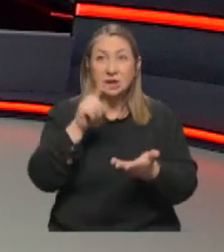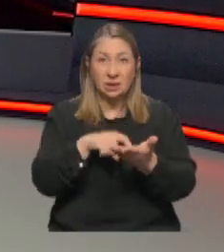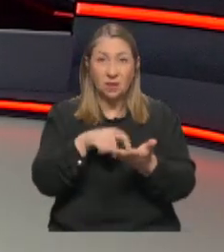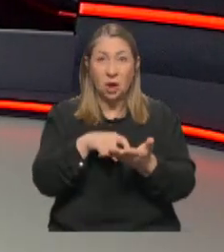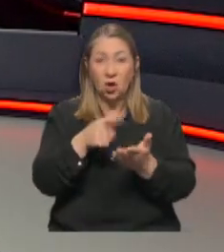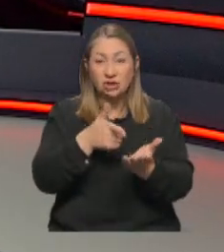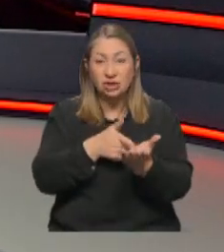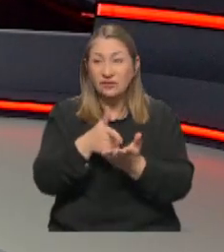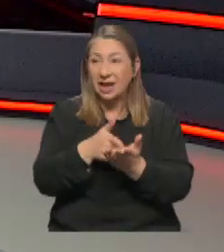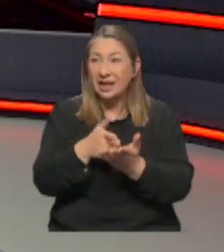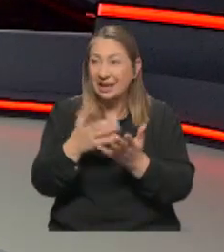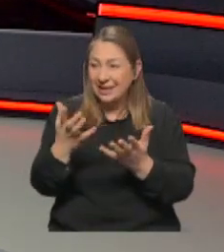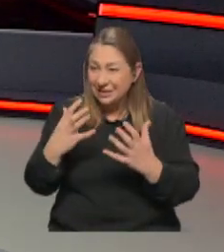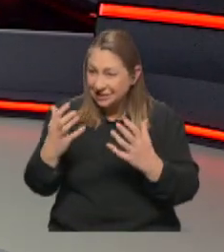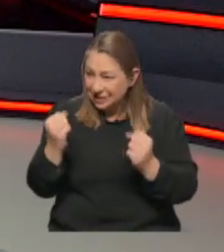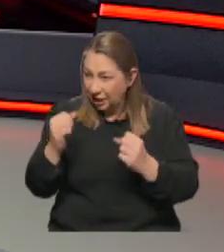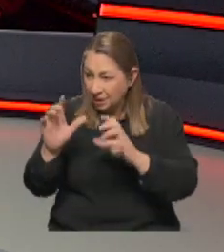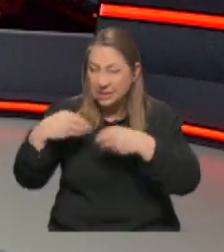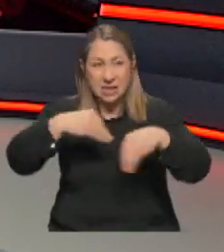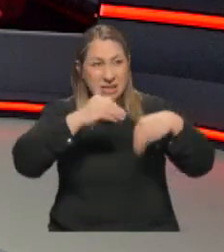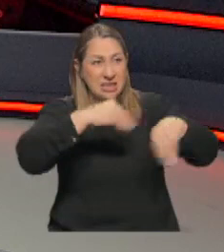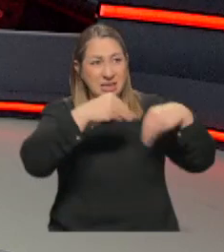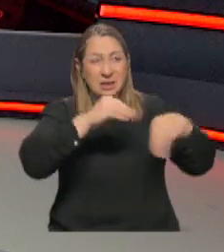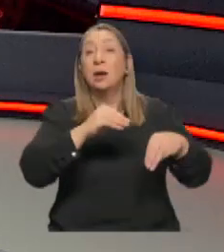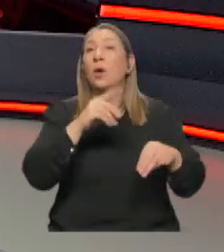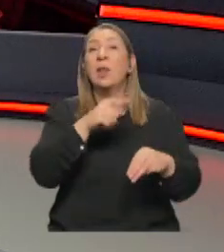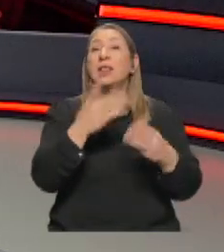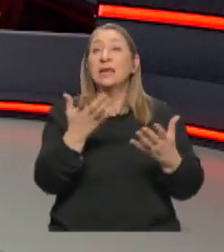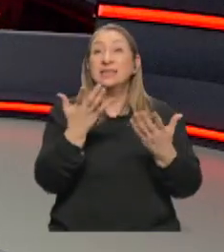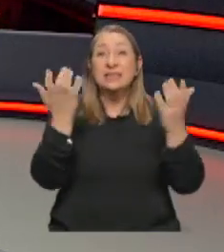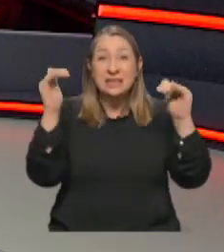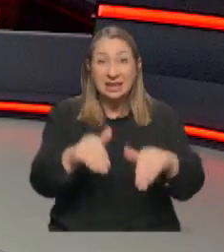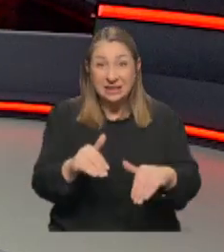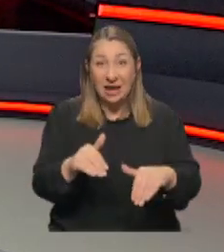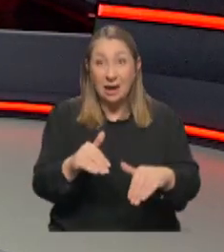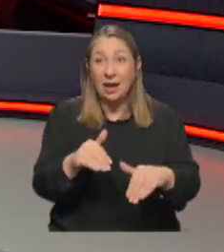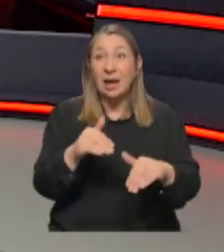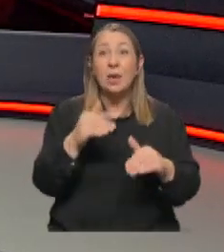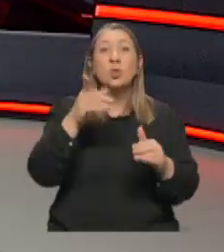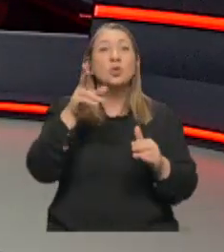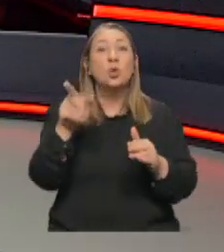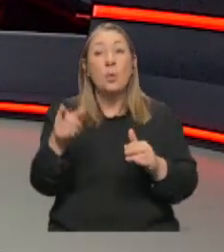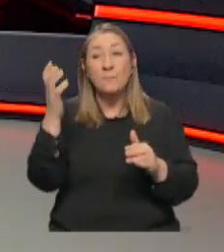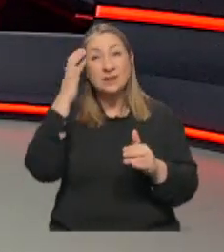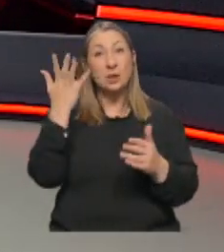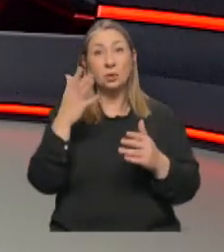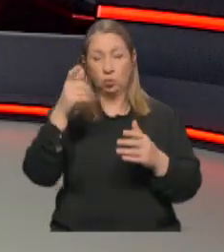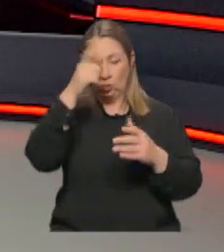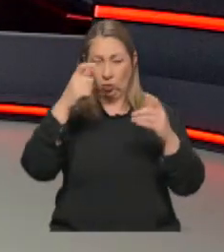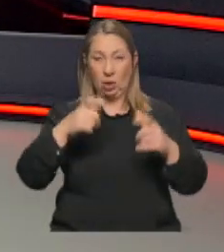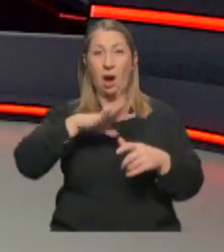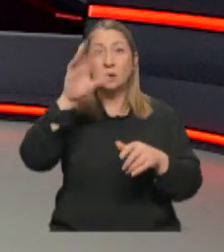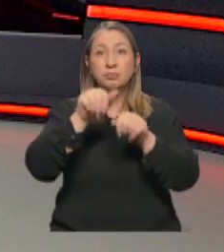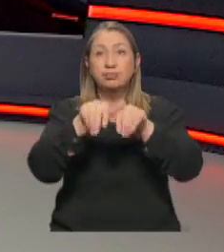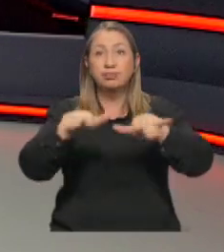tavukları o çiftliklerden sağ kalanları sattı. Onlar neyse, nereden geldiyse, menşei neyse o tavukların ülkede her